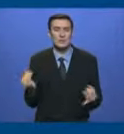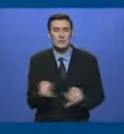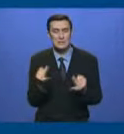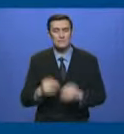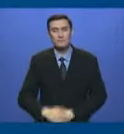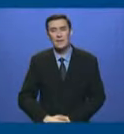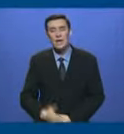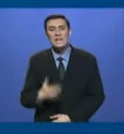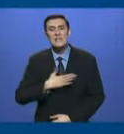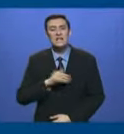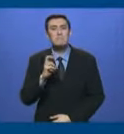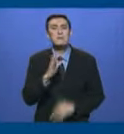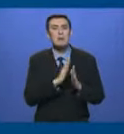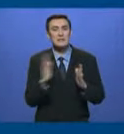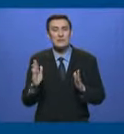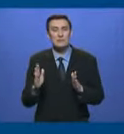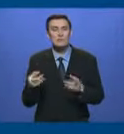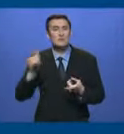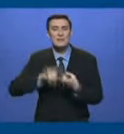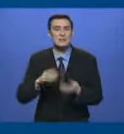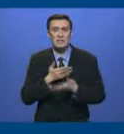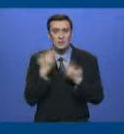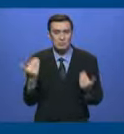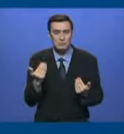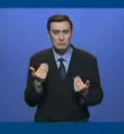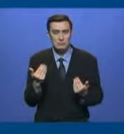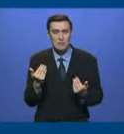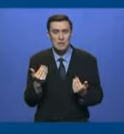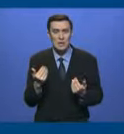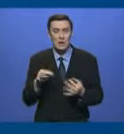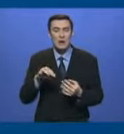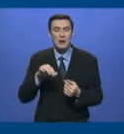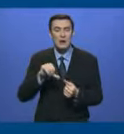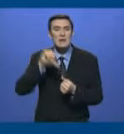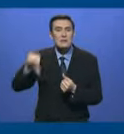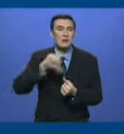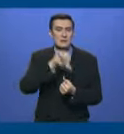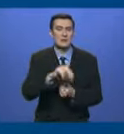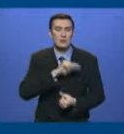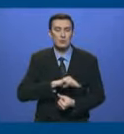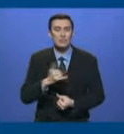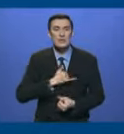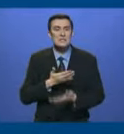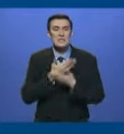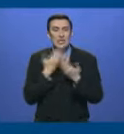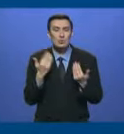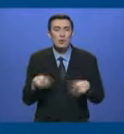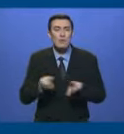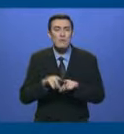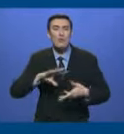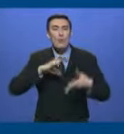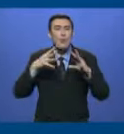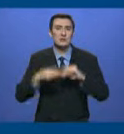Наши библиотеки разобщены. У нас нет серьезного вот такого